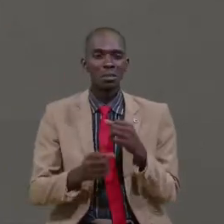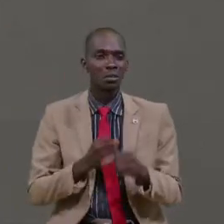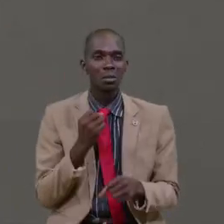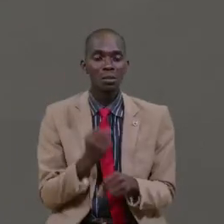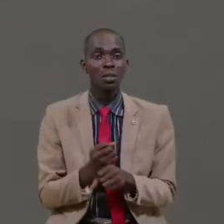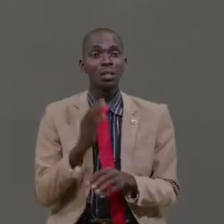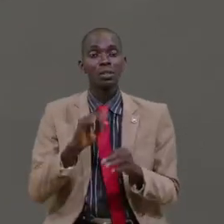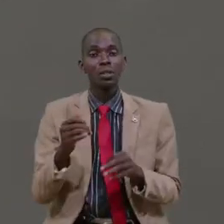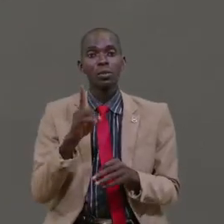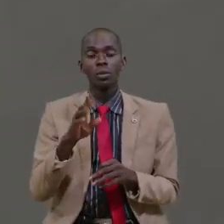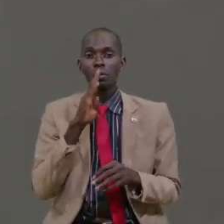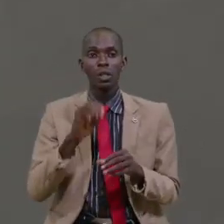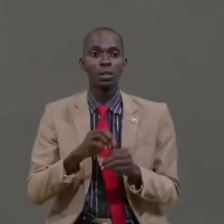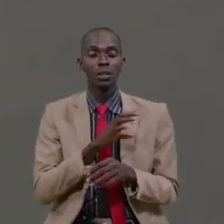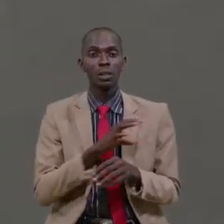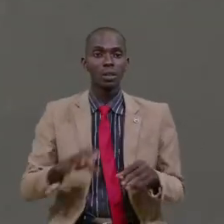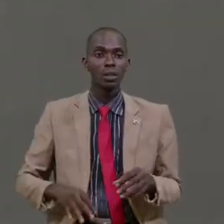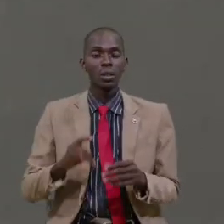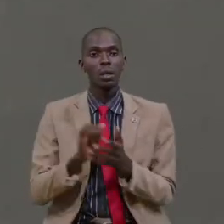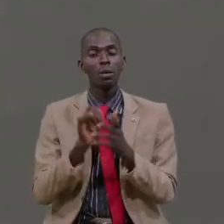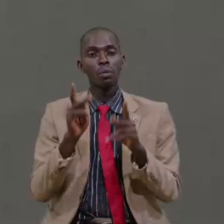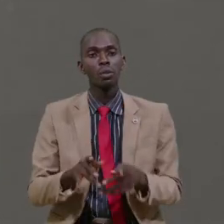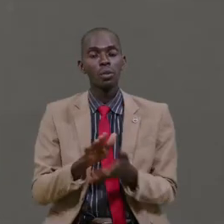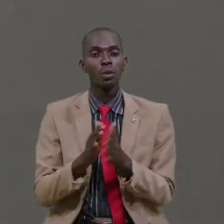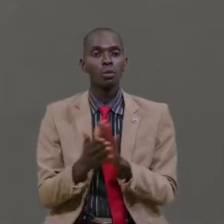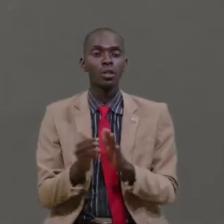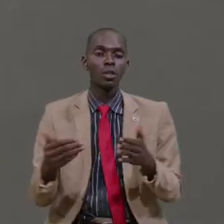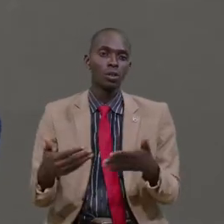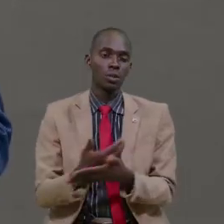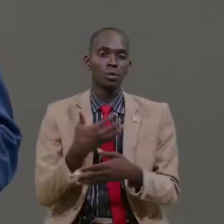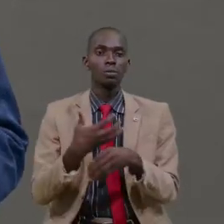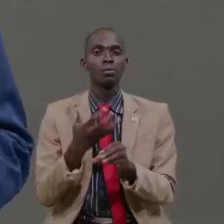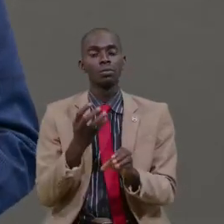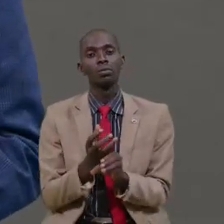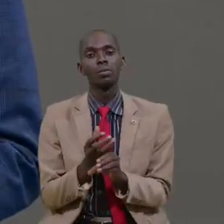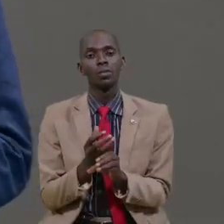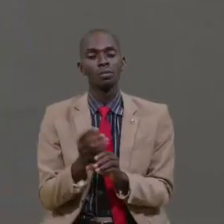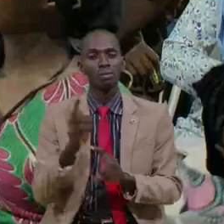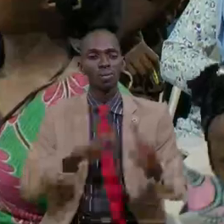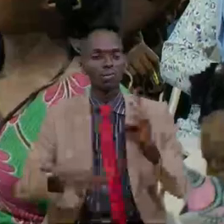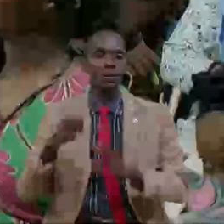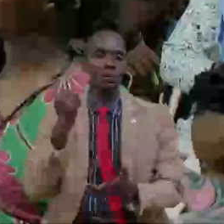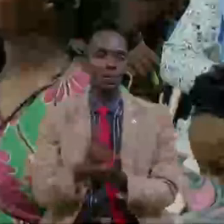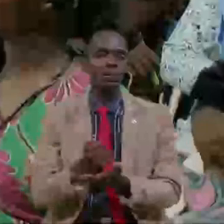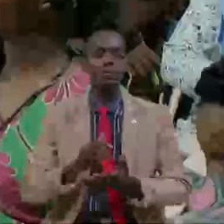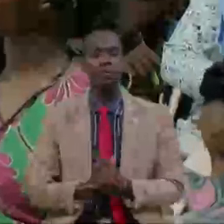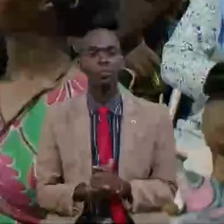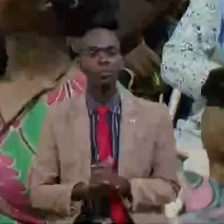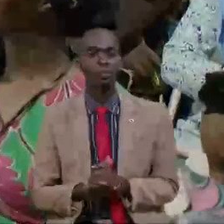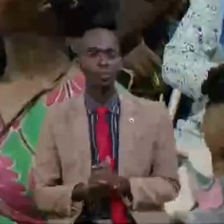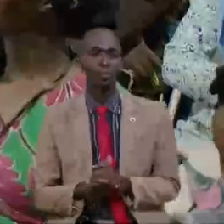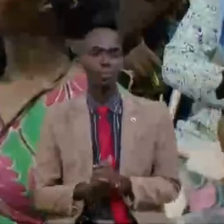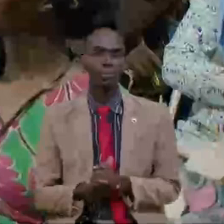Tu es un homme. Si quelqu'un est en Christ, il est une nouvelle création. Un bon amen.